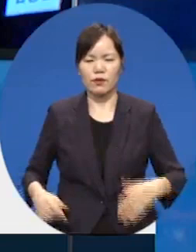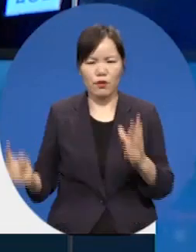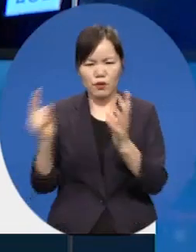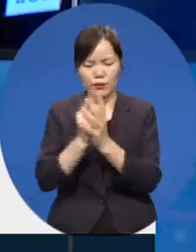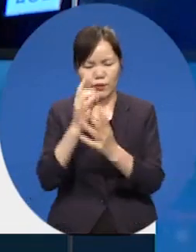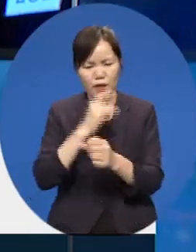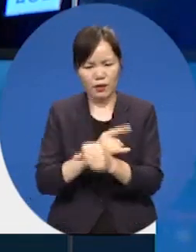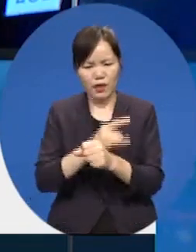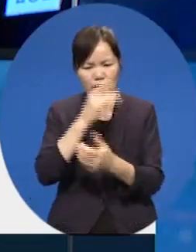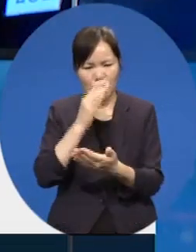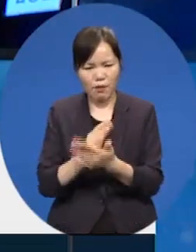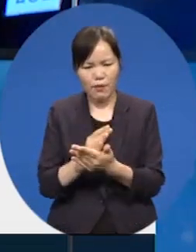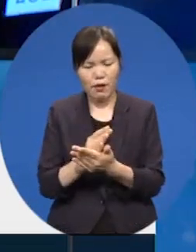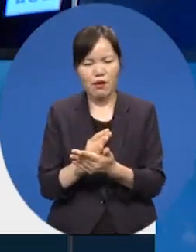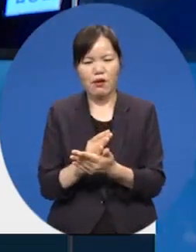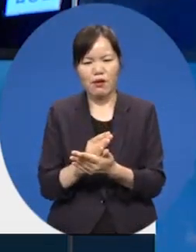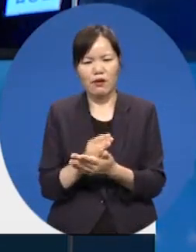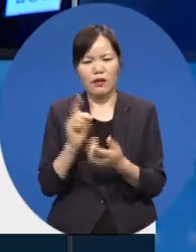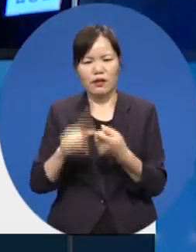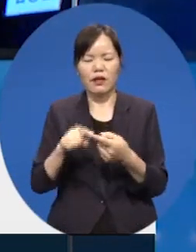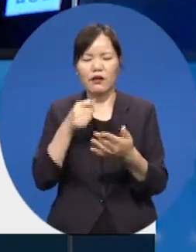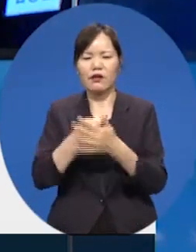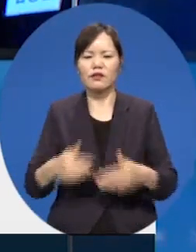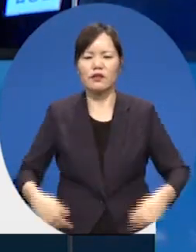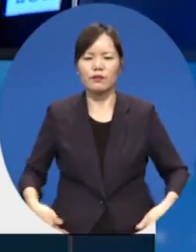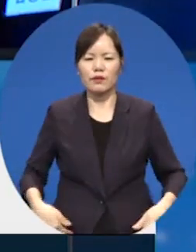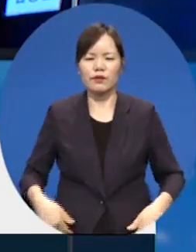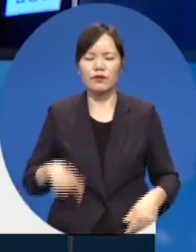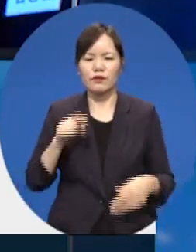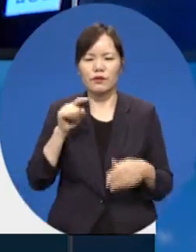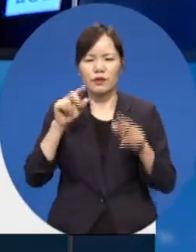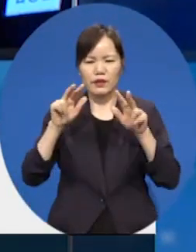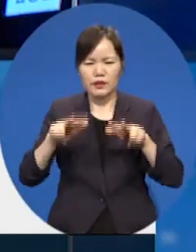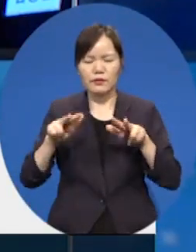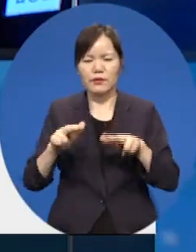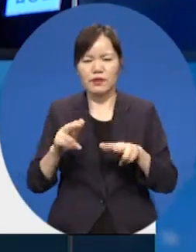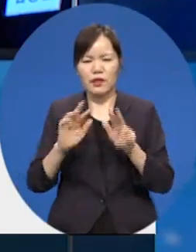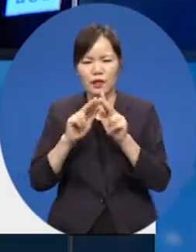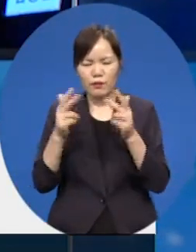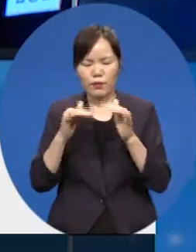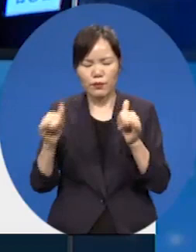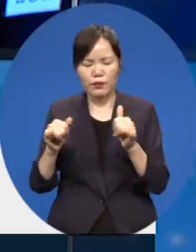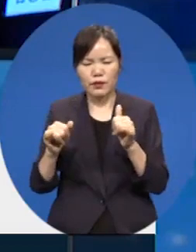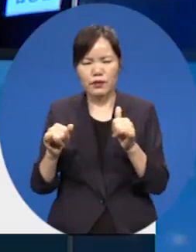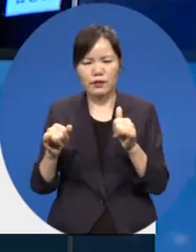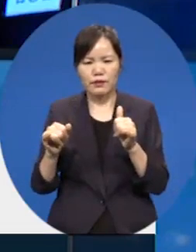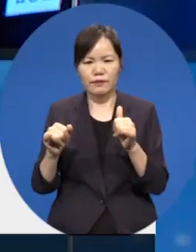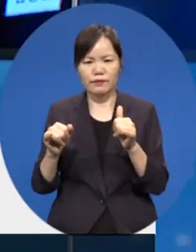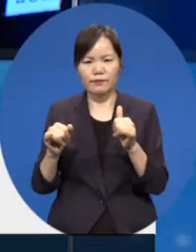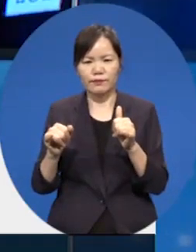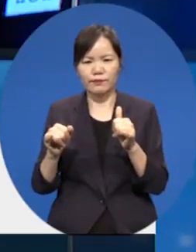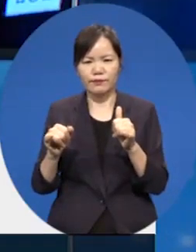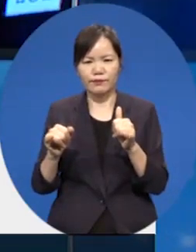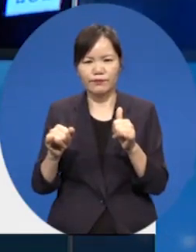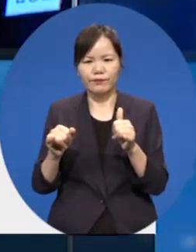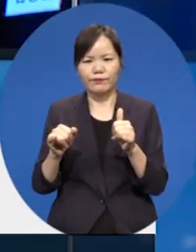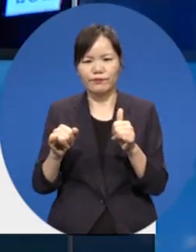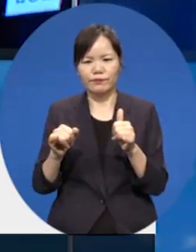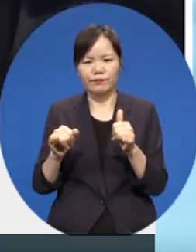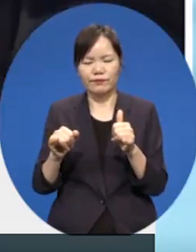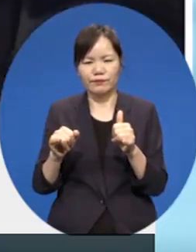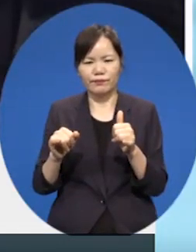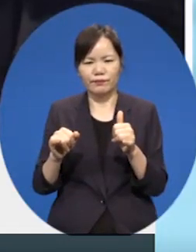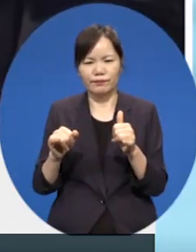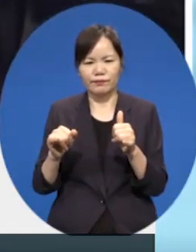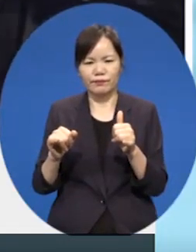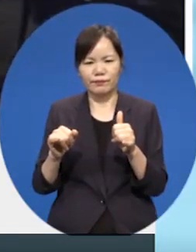단일화를 하느냐. 근데 여기서 저는 이제 본인의 색깔이 나올 거라고 봐요. 그러니까 본인의 색깔이 소위